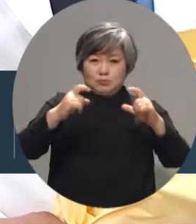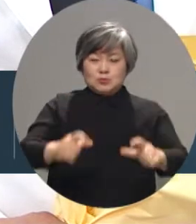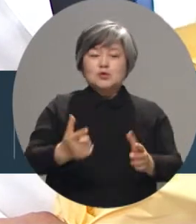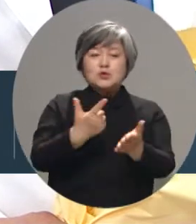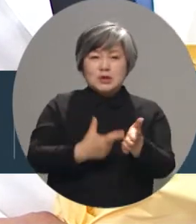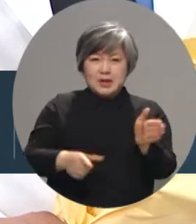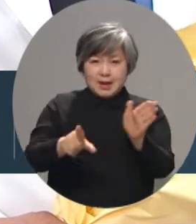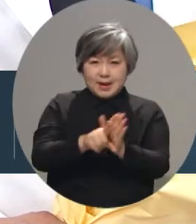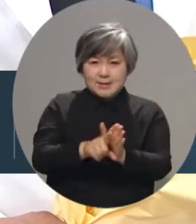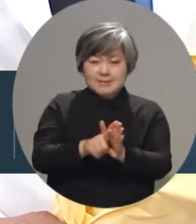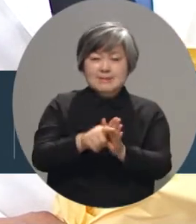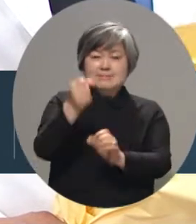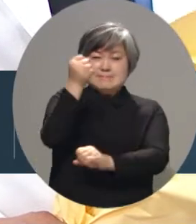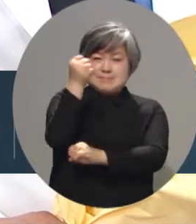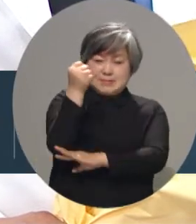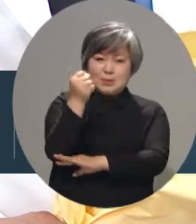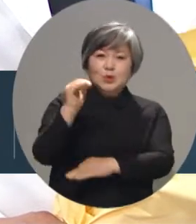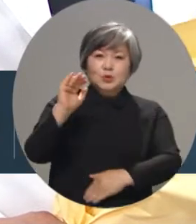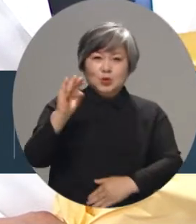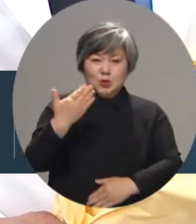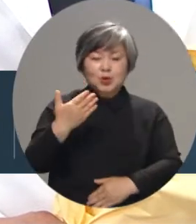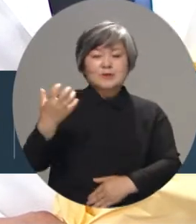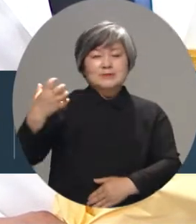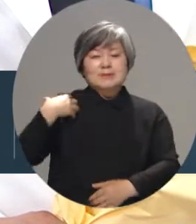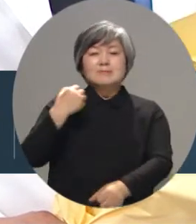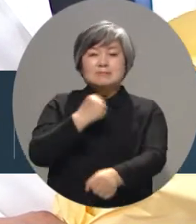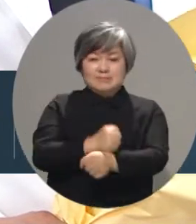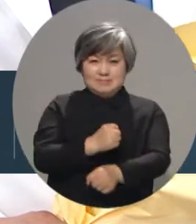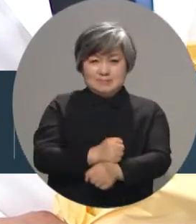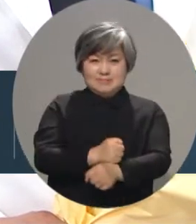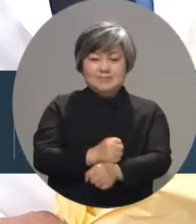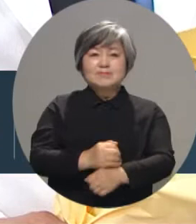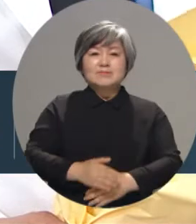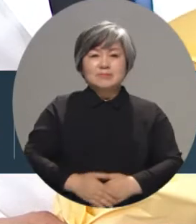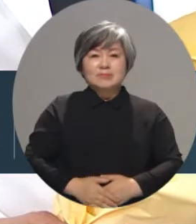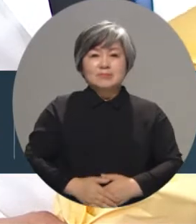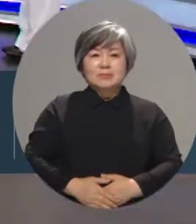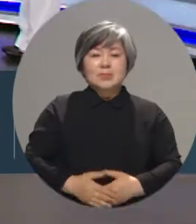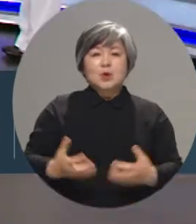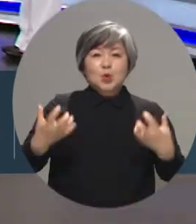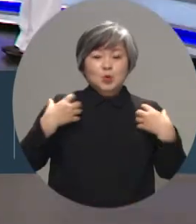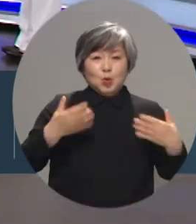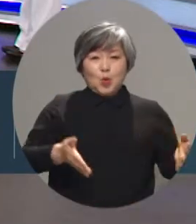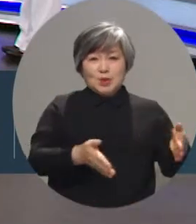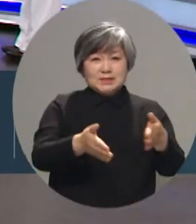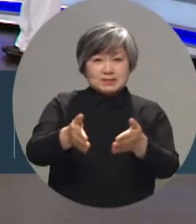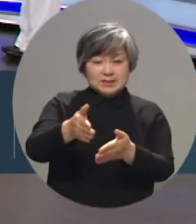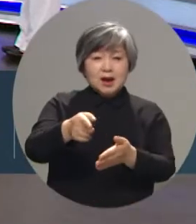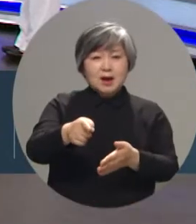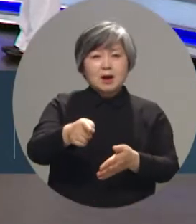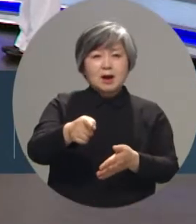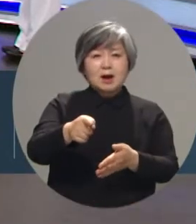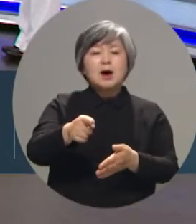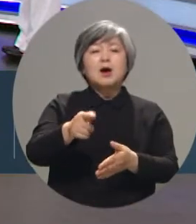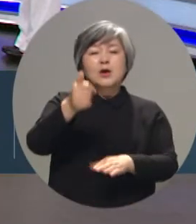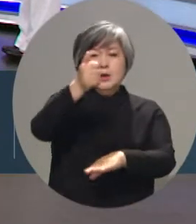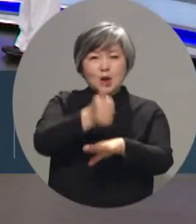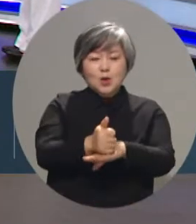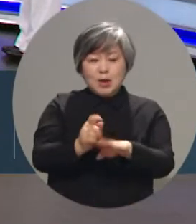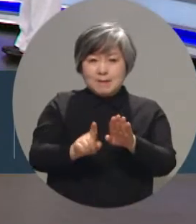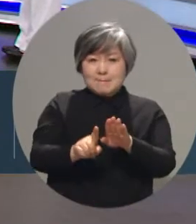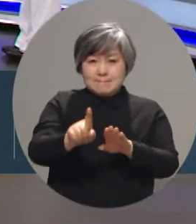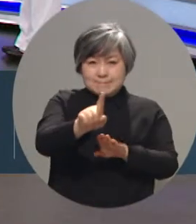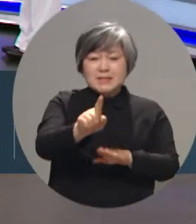위한 자양분으로 삼아 나가도록 하겠습니다. 네, 도지사 후보 이 출구조사 결과 앞서